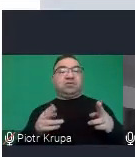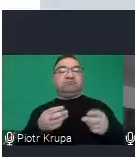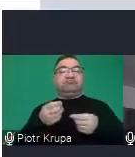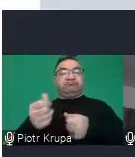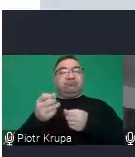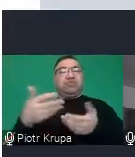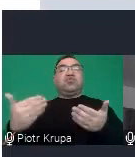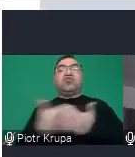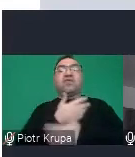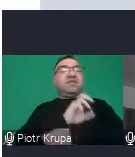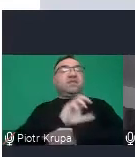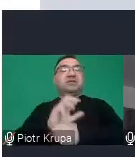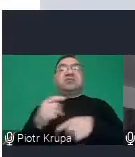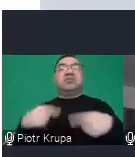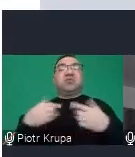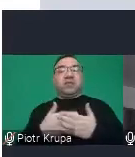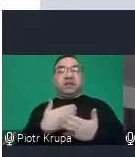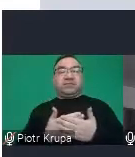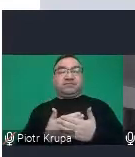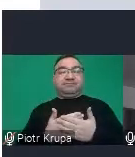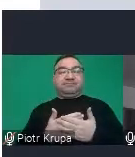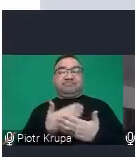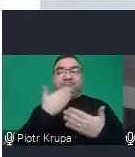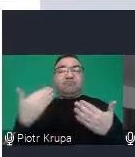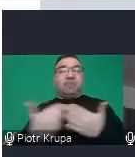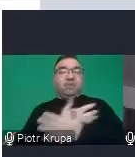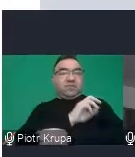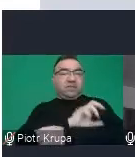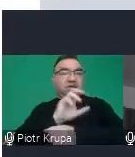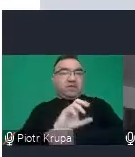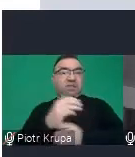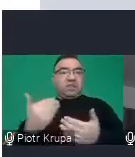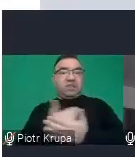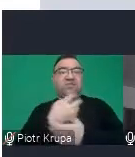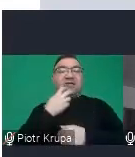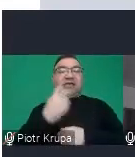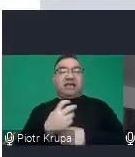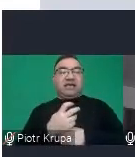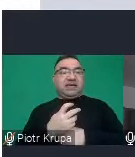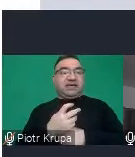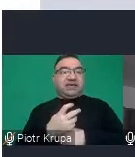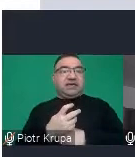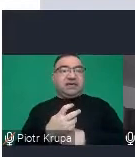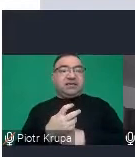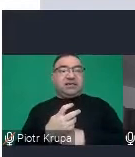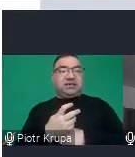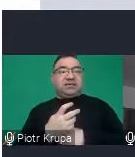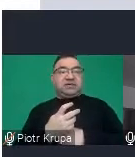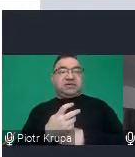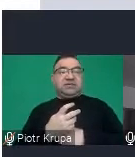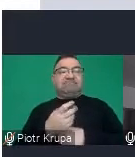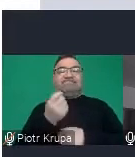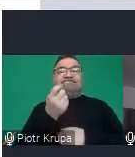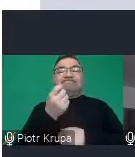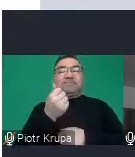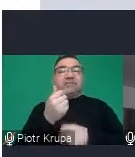inwestowaliśmy w nowe rozwiązania? Drodzy Państwo, brak wdrożeń nowoczesnych technologii wytwarzania energii w systemach ciepłowniczych spowodowany był niskimi